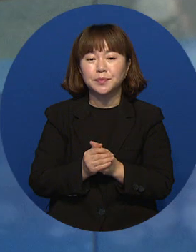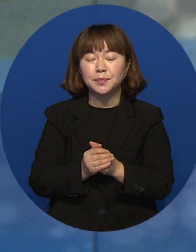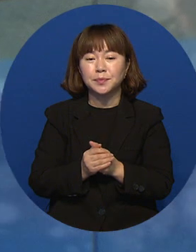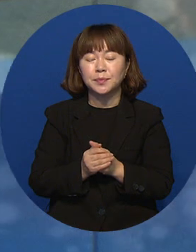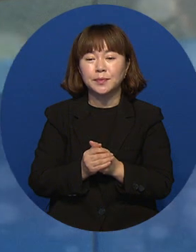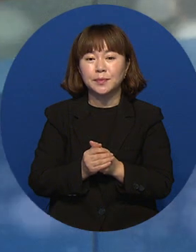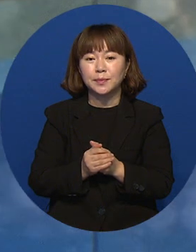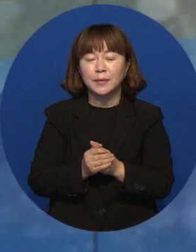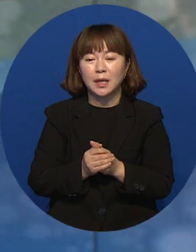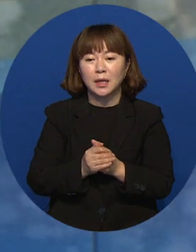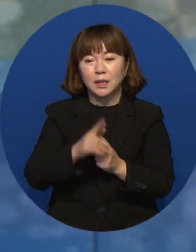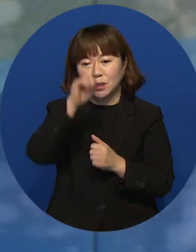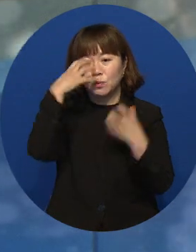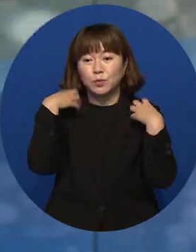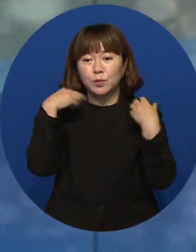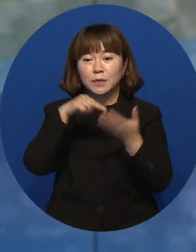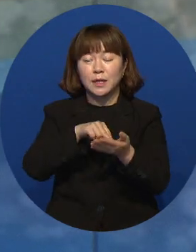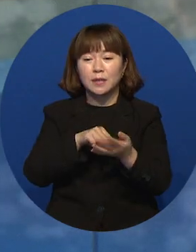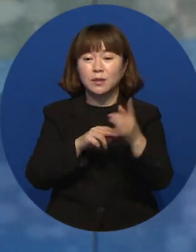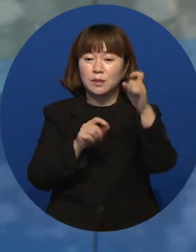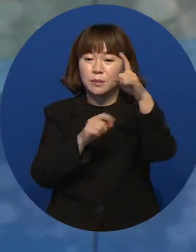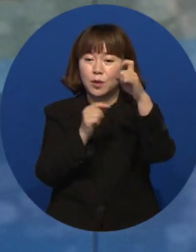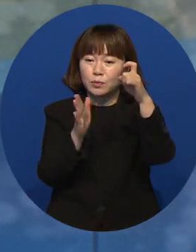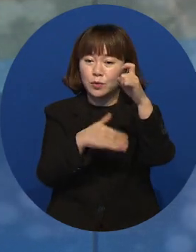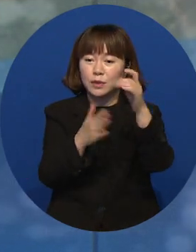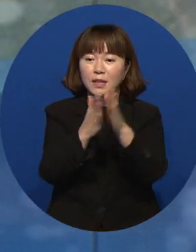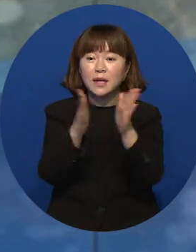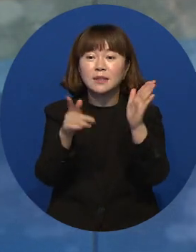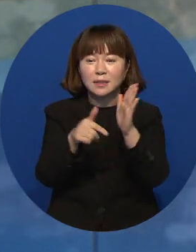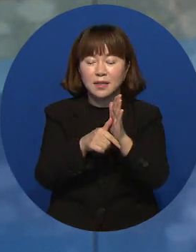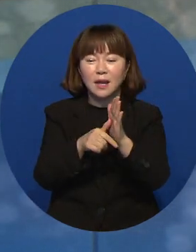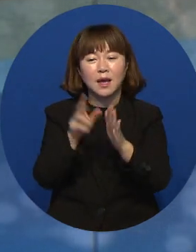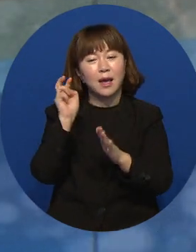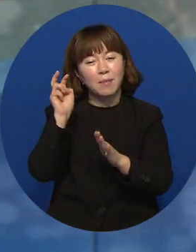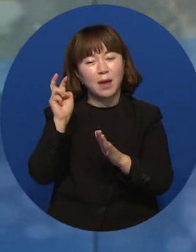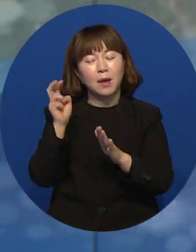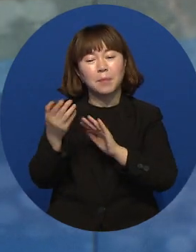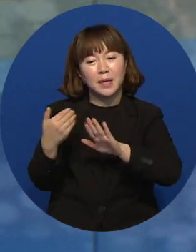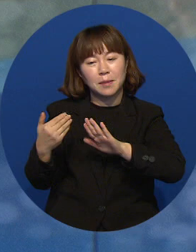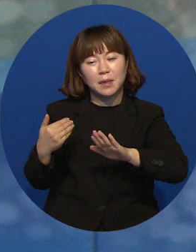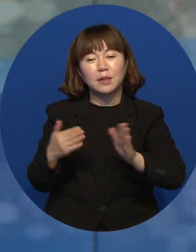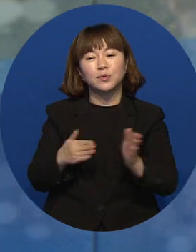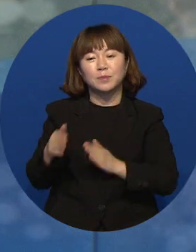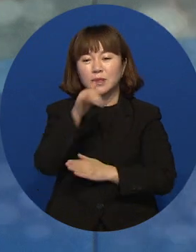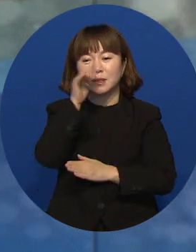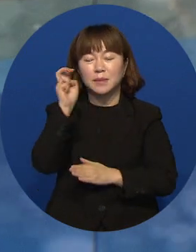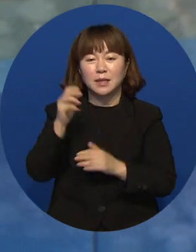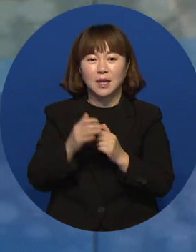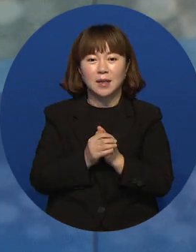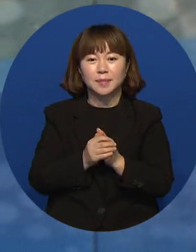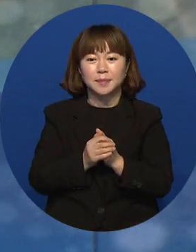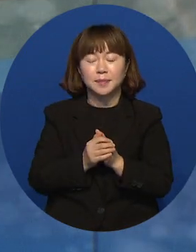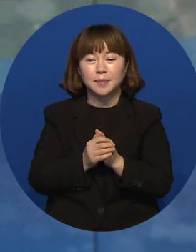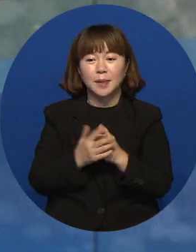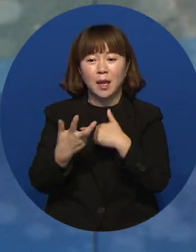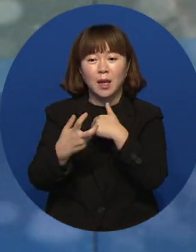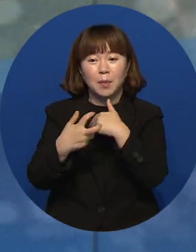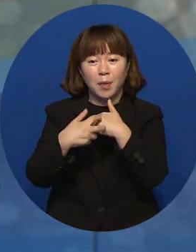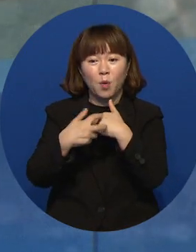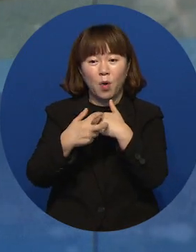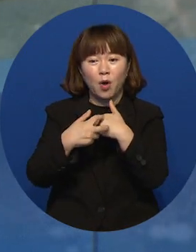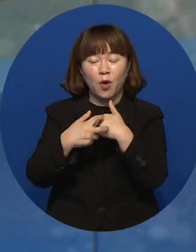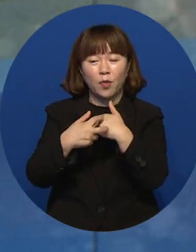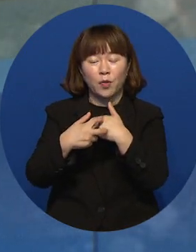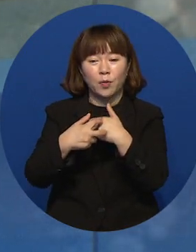했을 때는 여러 가지 변수를 다 고려를 했겠죠 예 그 집의 예 사실 의학적 관점에서 는 완벽하게 가 사라질 때까지 있는 여러 등을